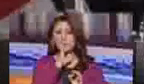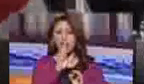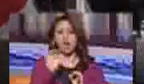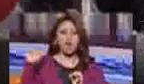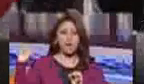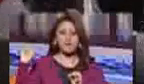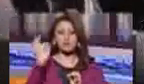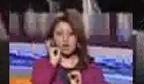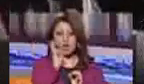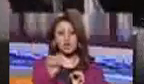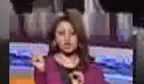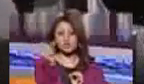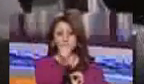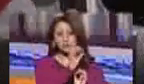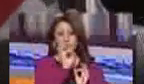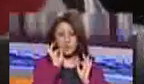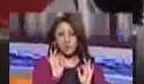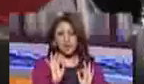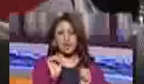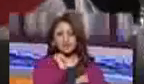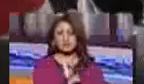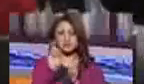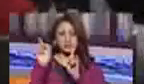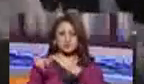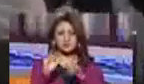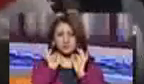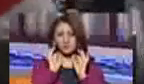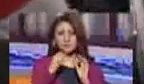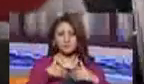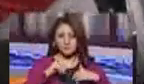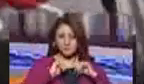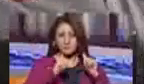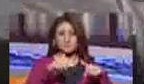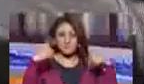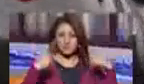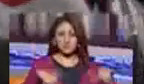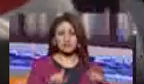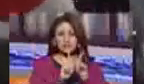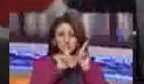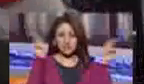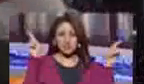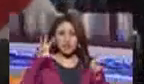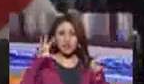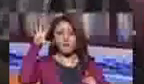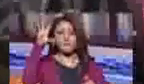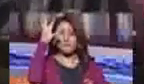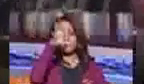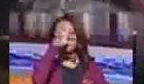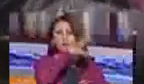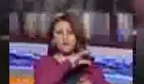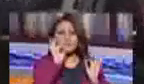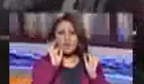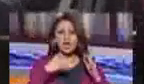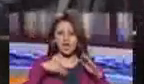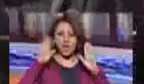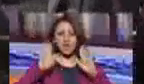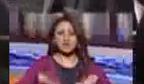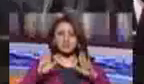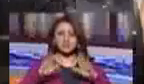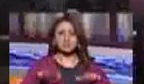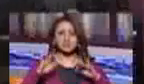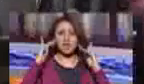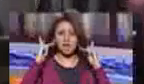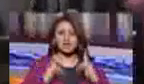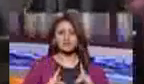بيقول لك قصه مصر هتنزل التحرير، وهتنزل كل ما يدي مصر. قاعدين لكل